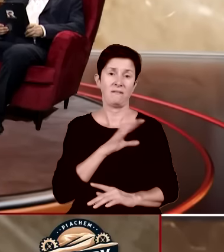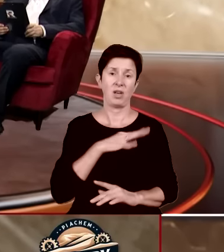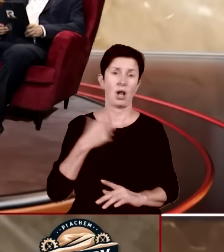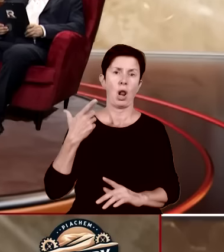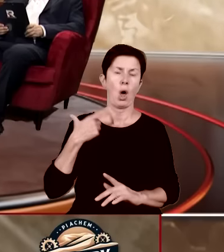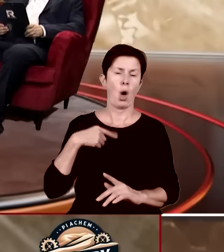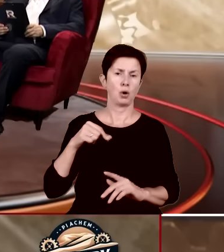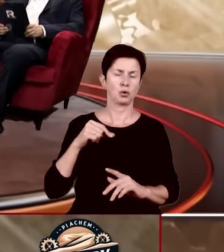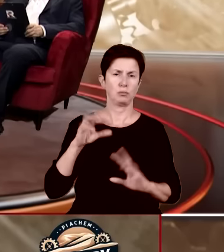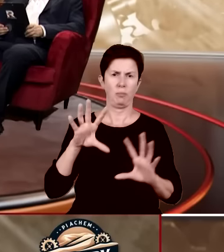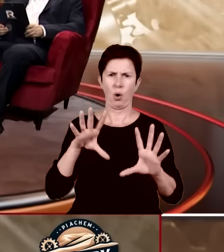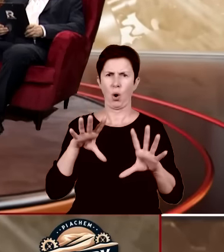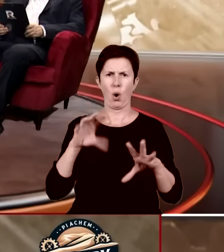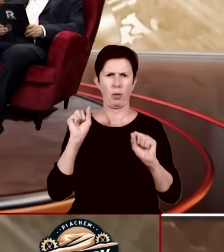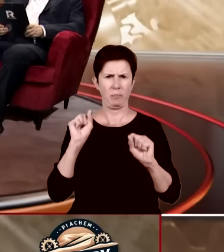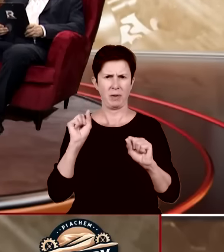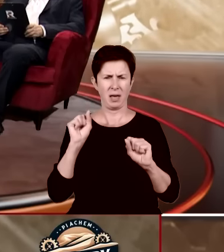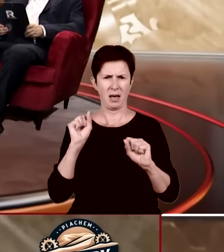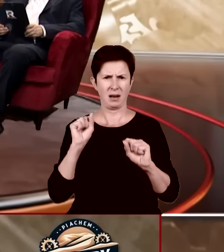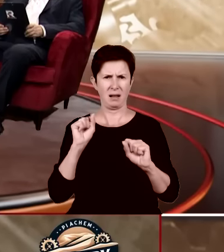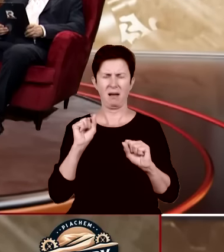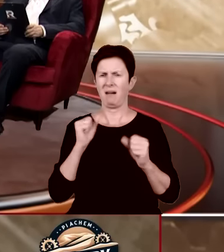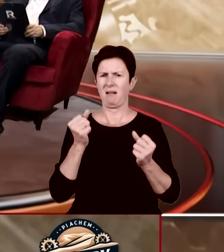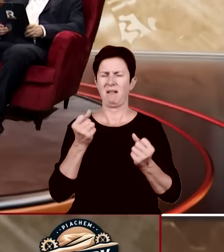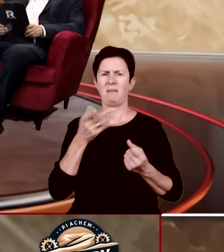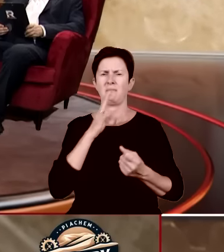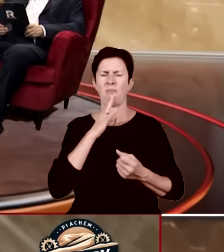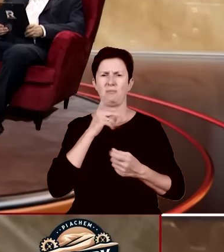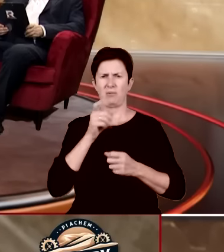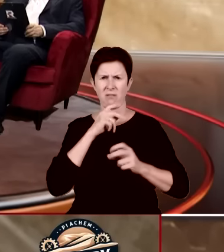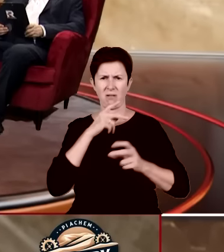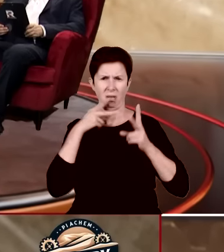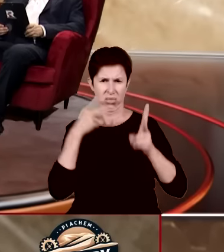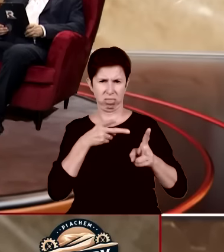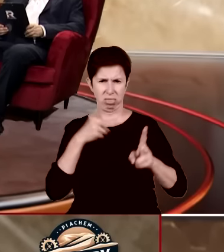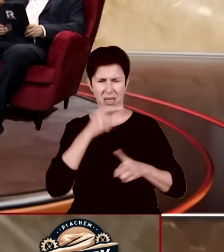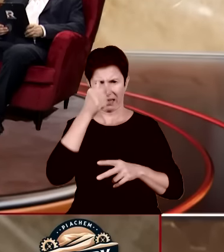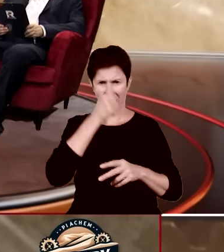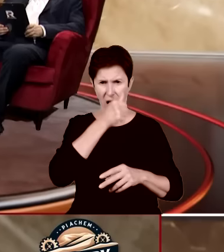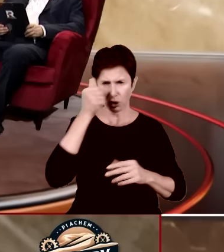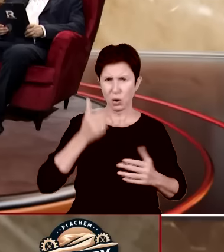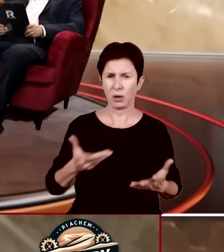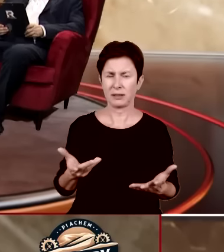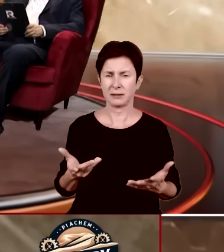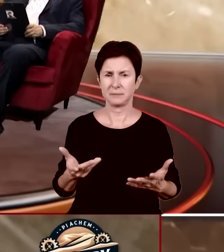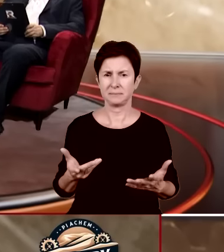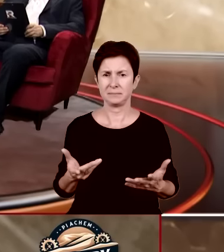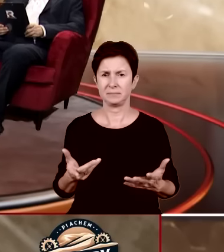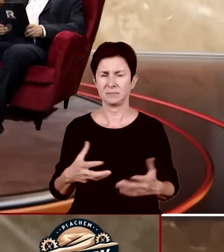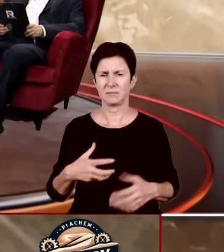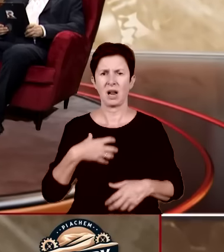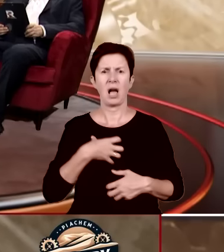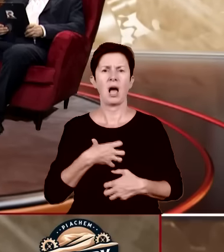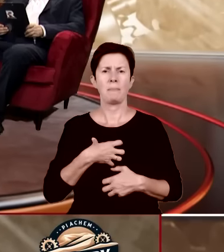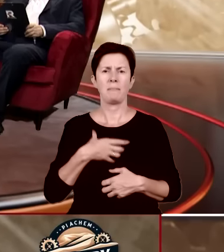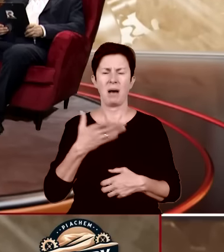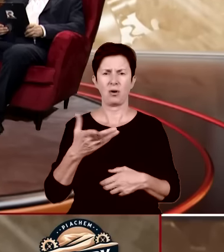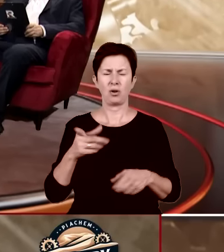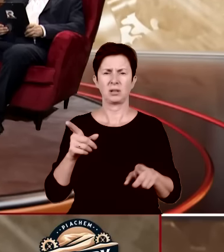sposób jednoznaczny. Jest to po prostu wyśmiewanie się z katolików. Oprócz tej parodii Ostatniej Wieczerzy, że tam była